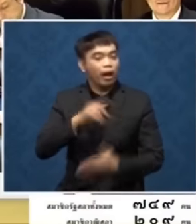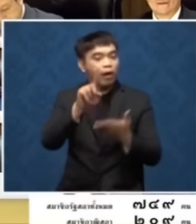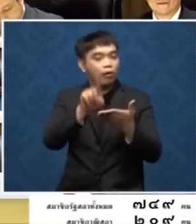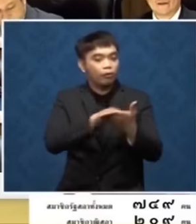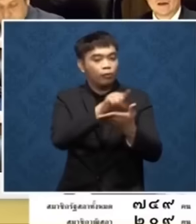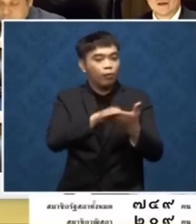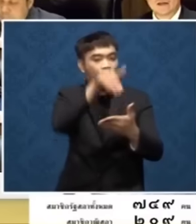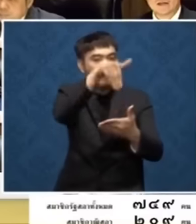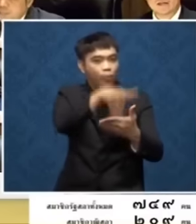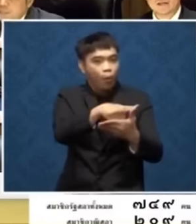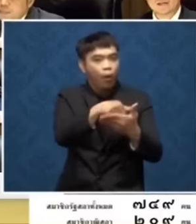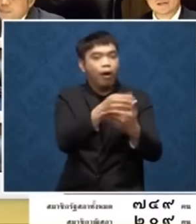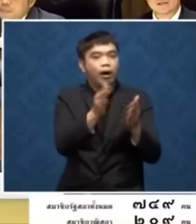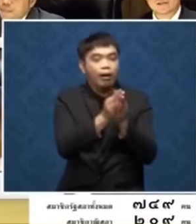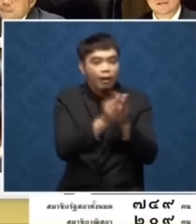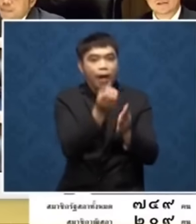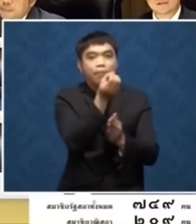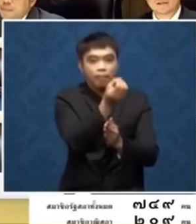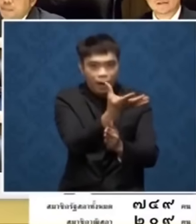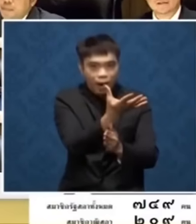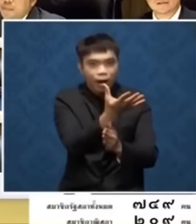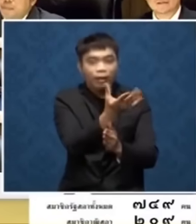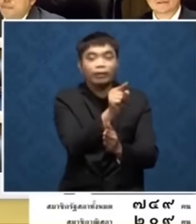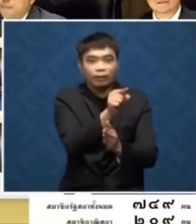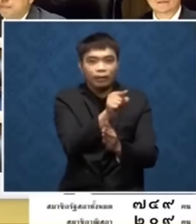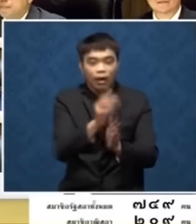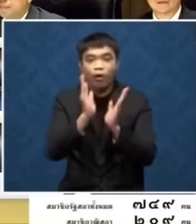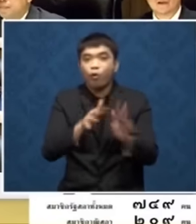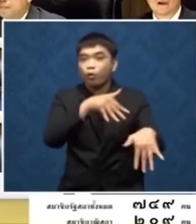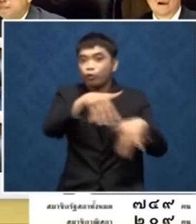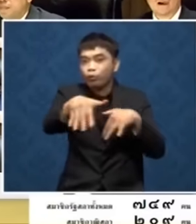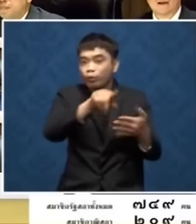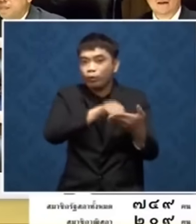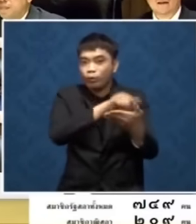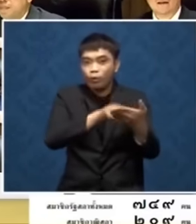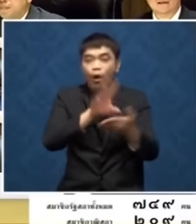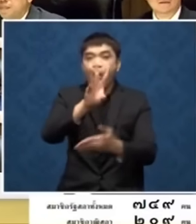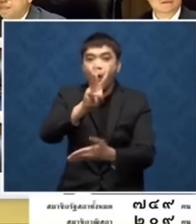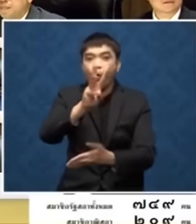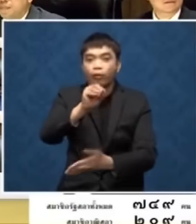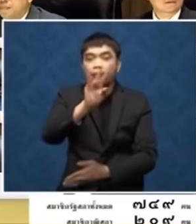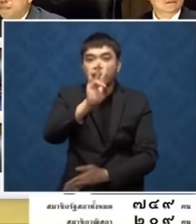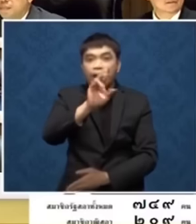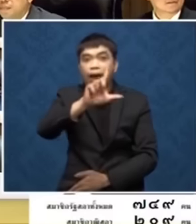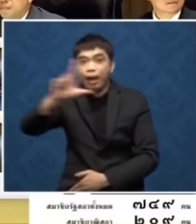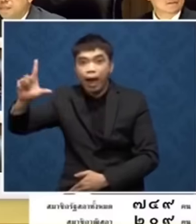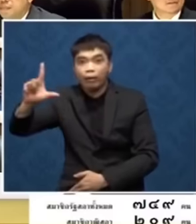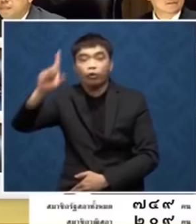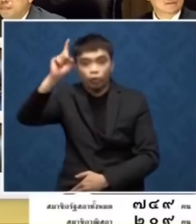ชนเป็นเสียงข้างมากเสียงข้างมากของประชาชน67ล้านคนนั่นคือ40ล้